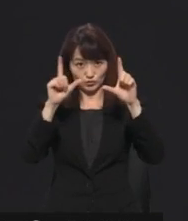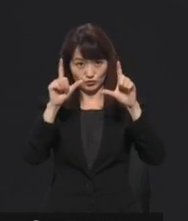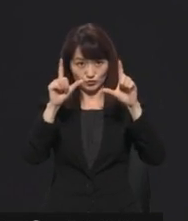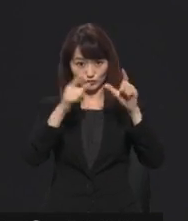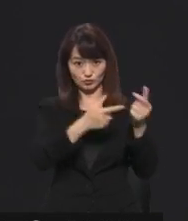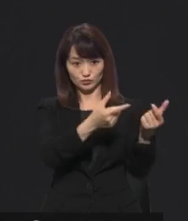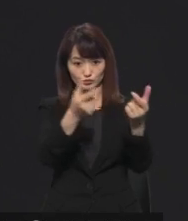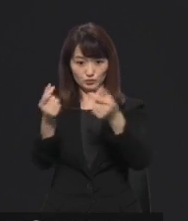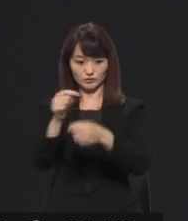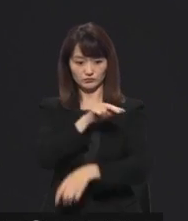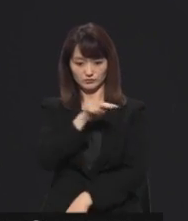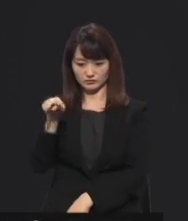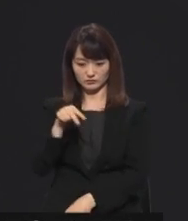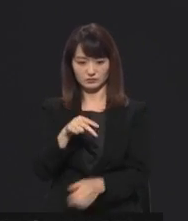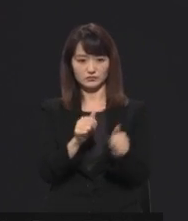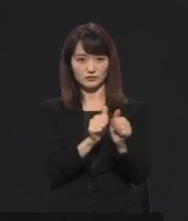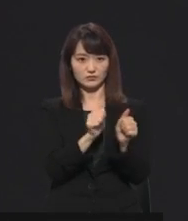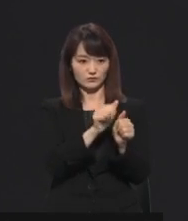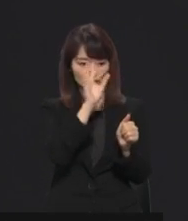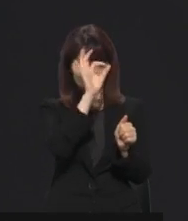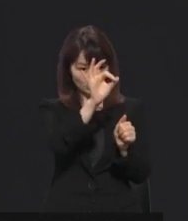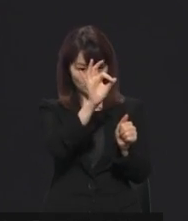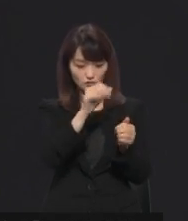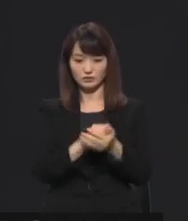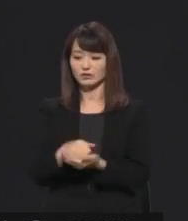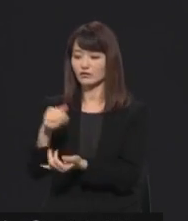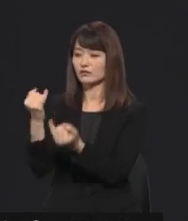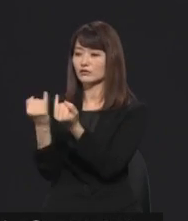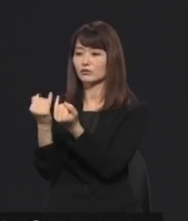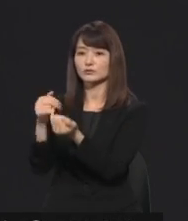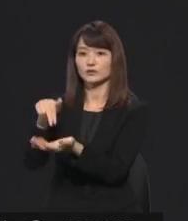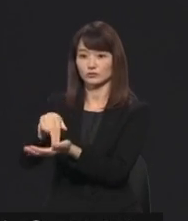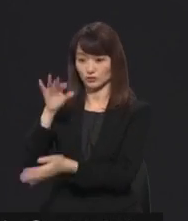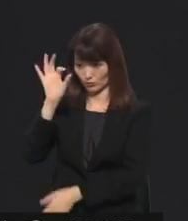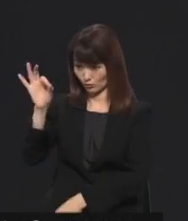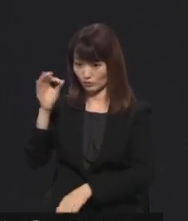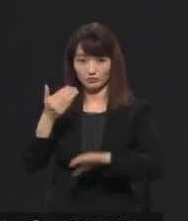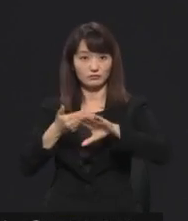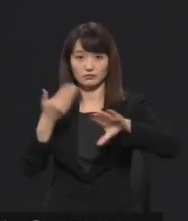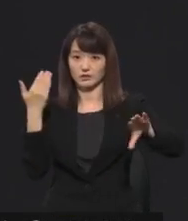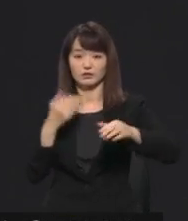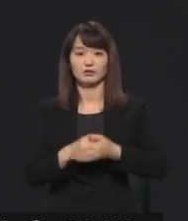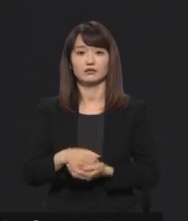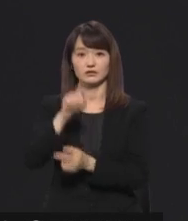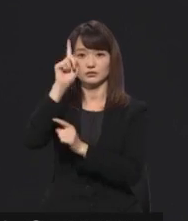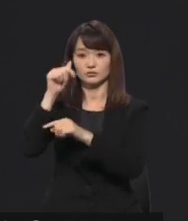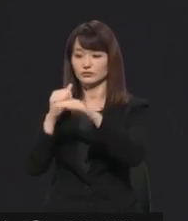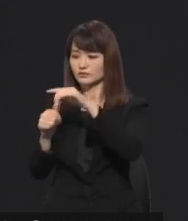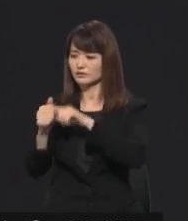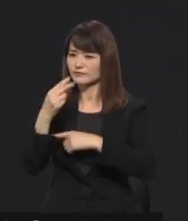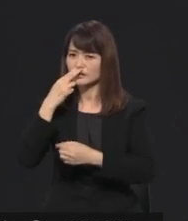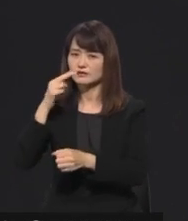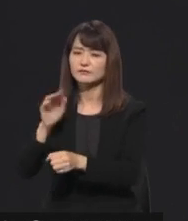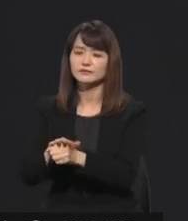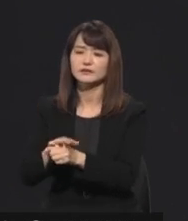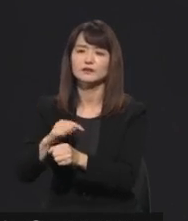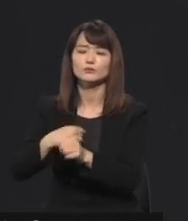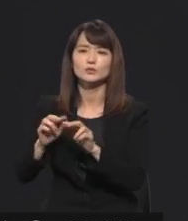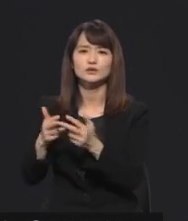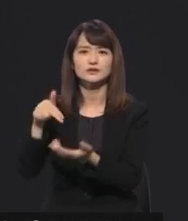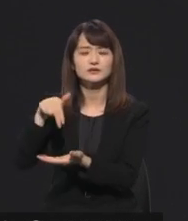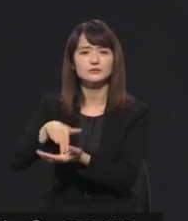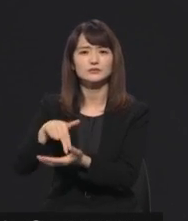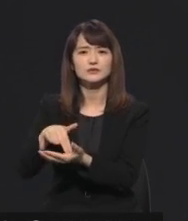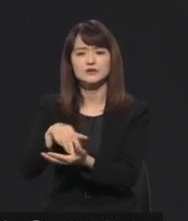바라봤던 소설의 내용과 여사 편에서 바라봤던 소설이 로이 판이하게 다릅니다 이주석 전 대표는 억울할 꺾고 본인 입장에서 탄 어서